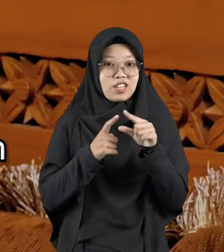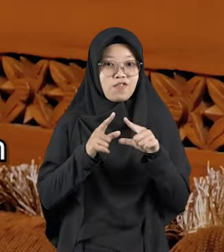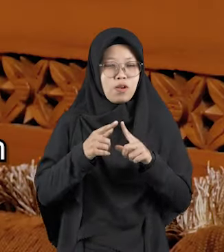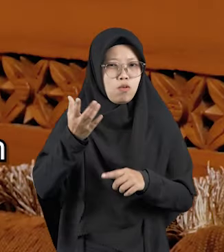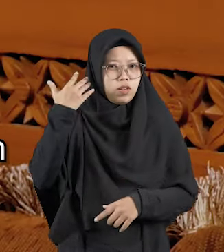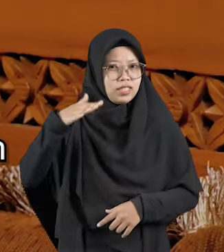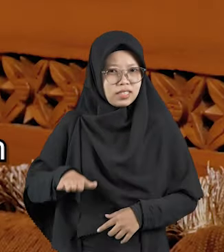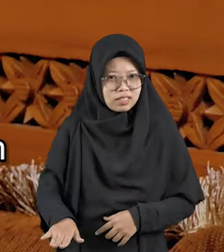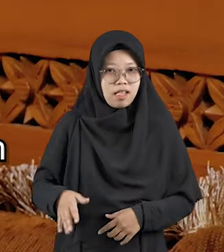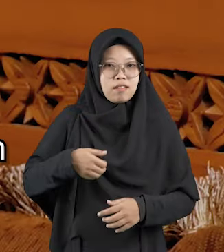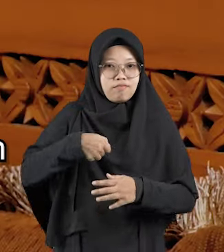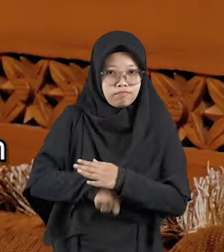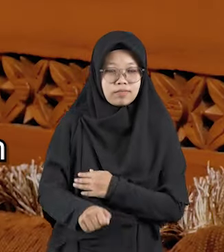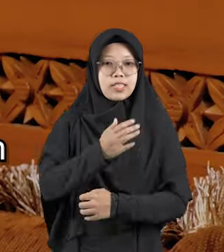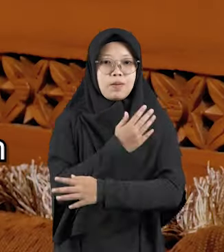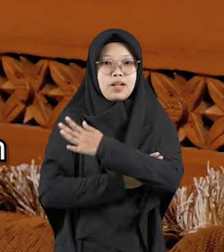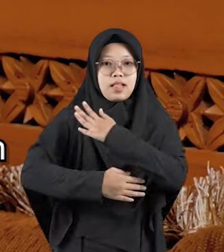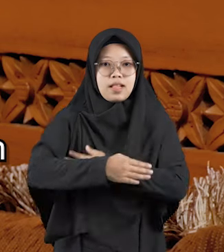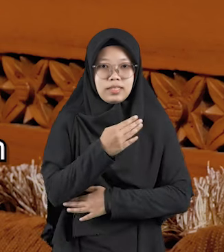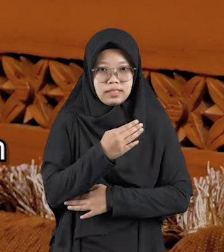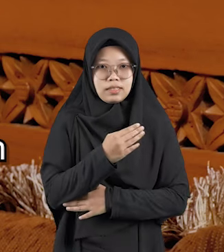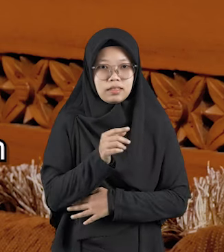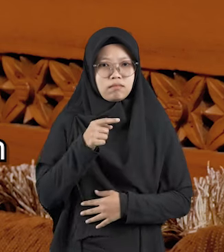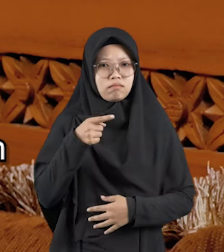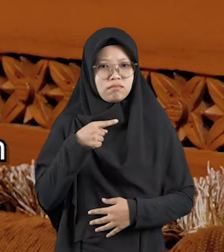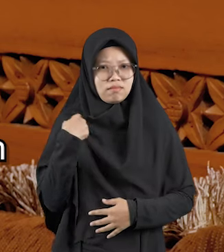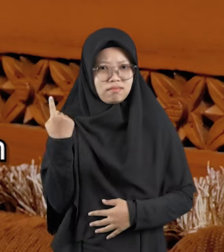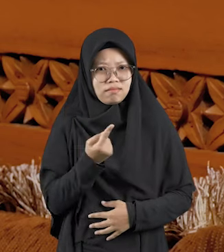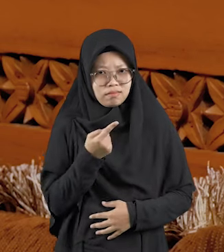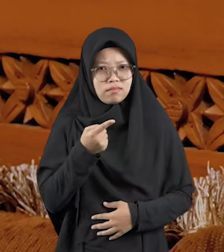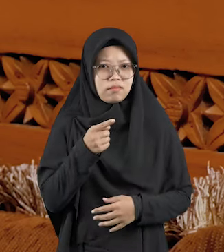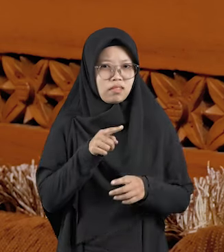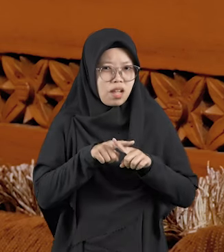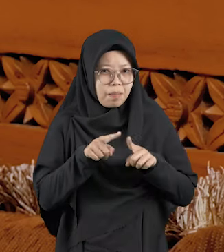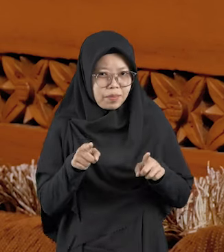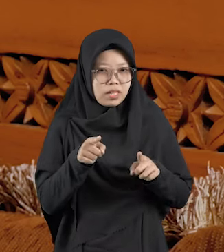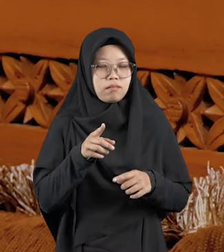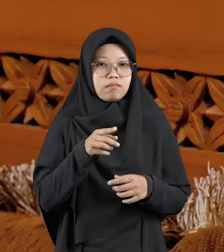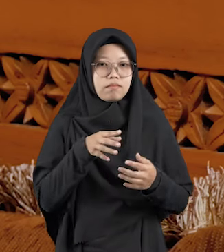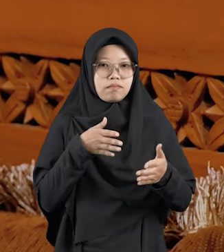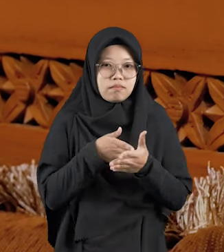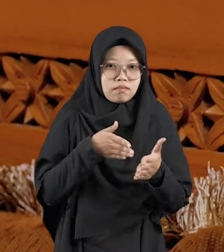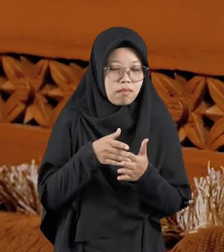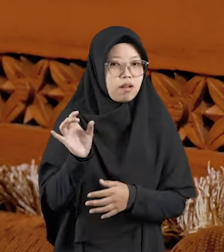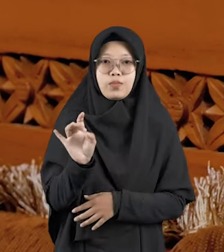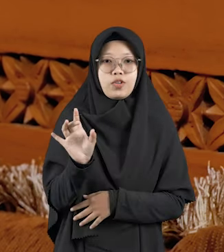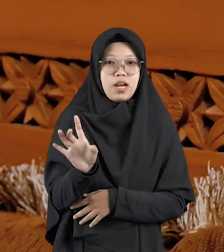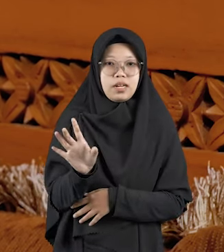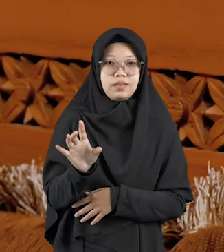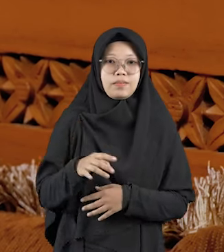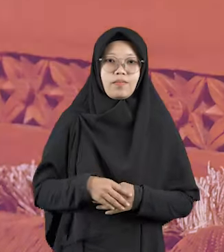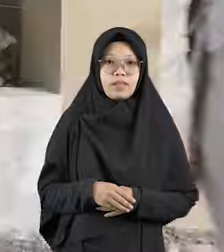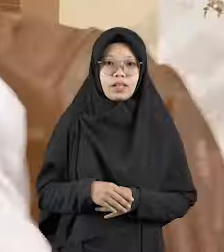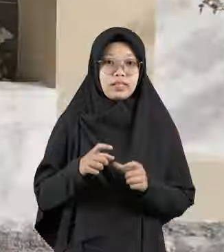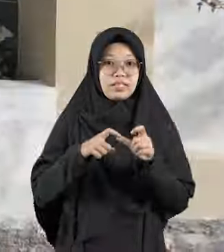Sejak kecil Syifa memang terlahir dengan keterbatasan. Tapi bagi kami itu bukan